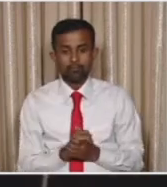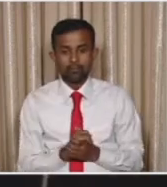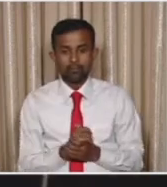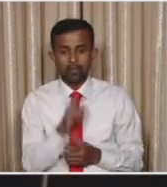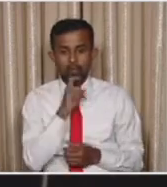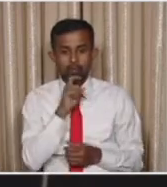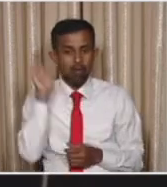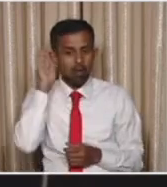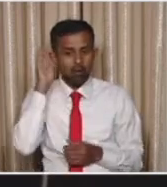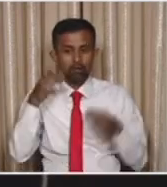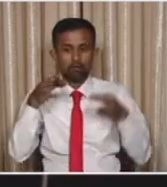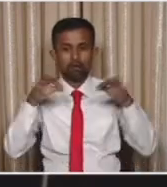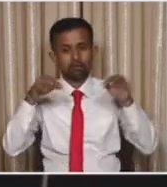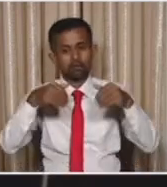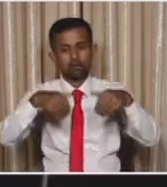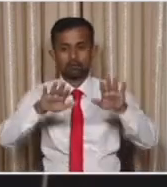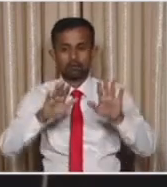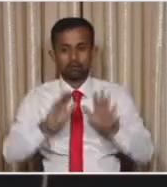නඩුවක් අහලා නිදහස් කරන්න